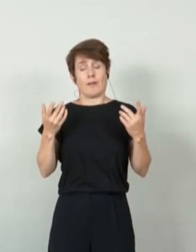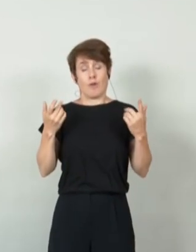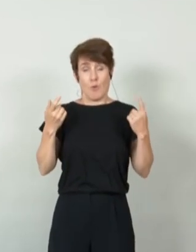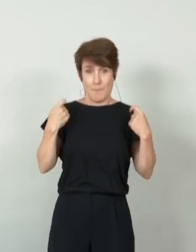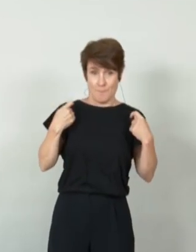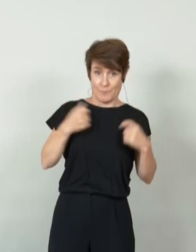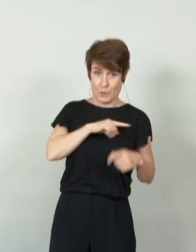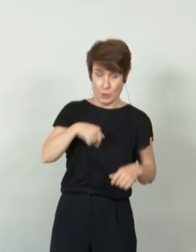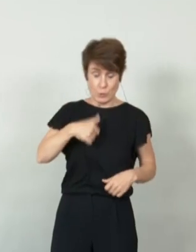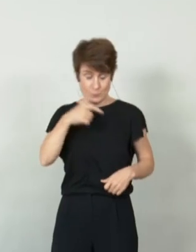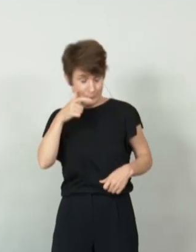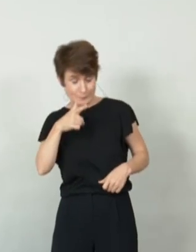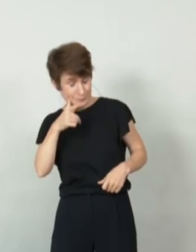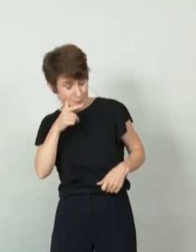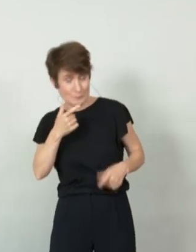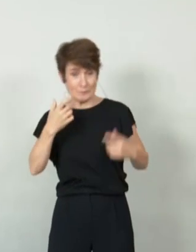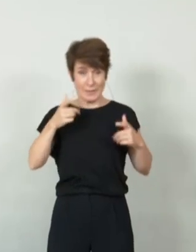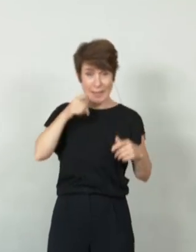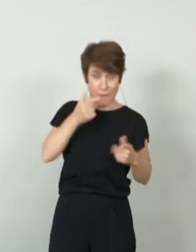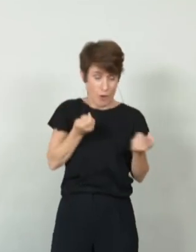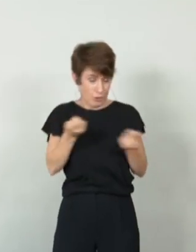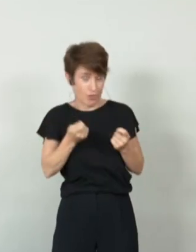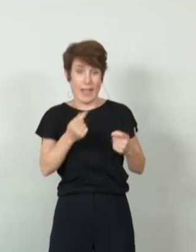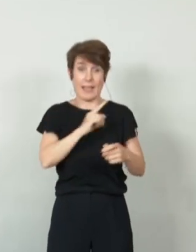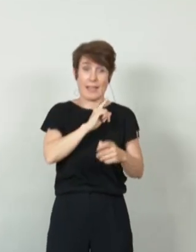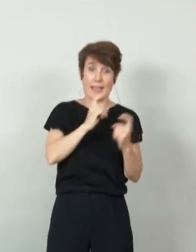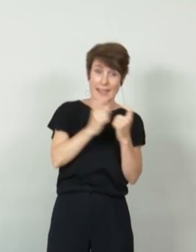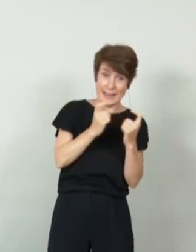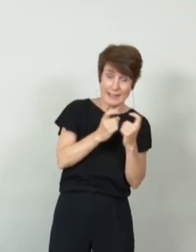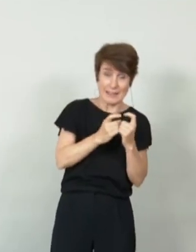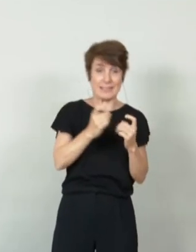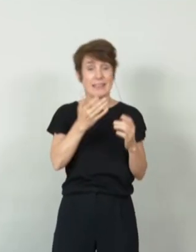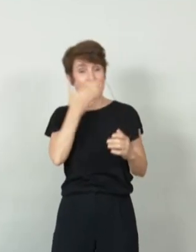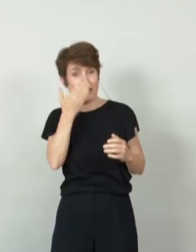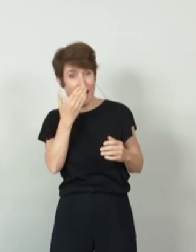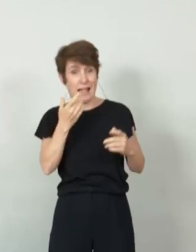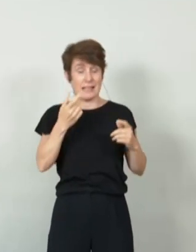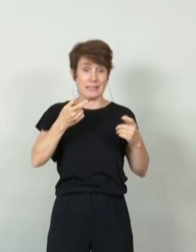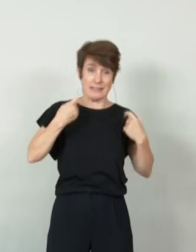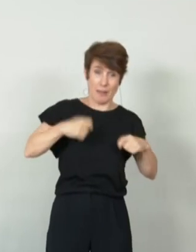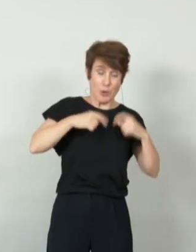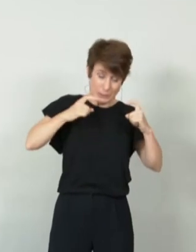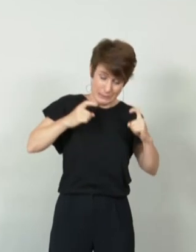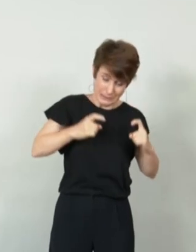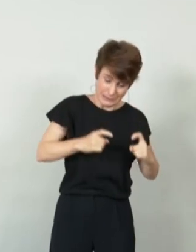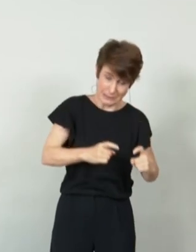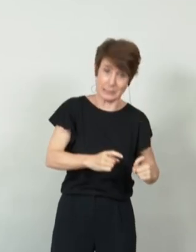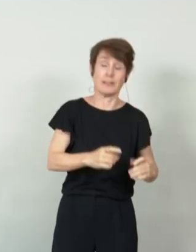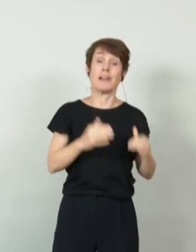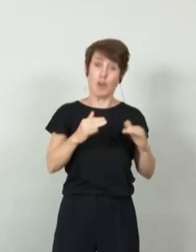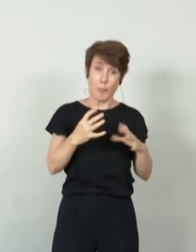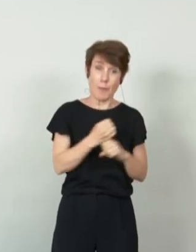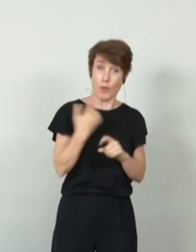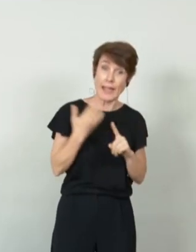qui indépendamment de la hausse des des énergies ont permis de réduire de